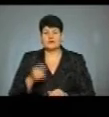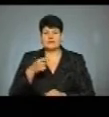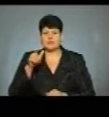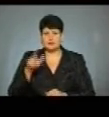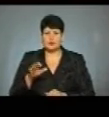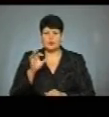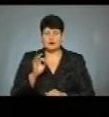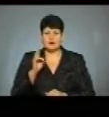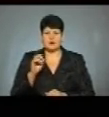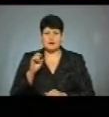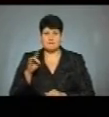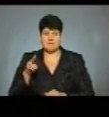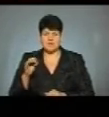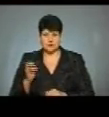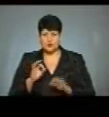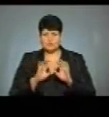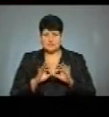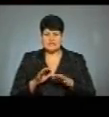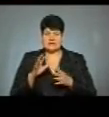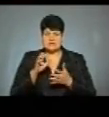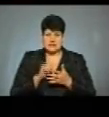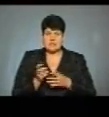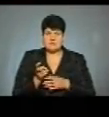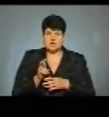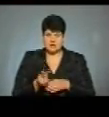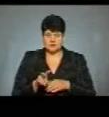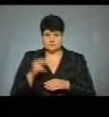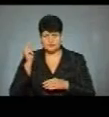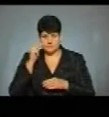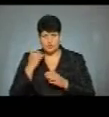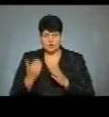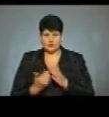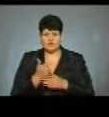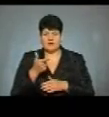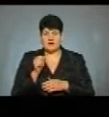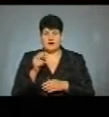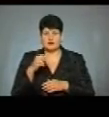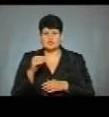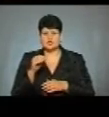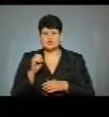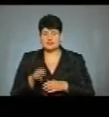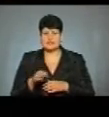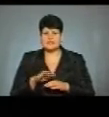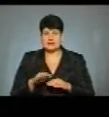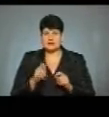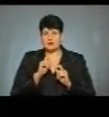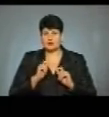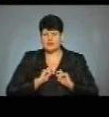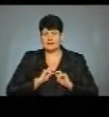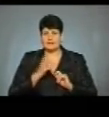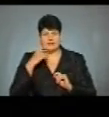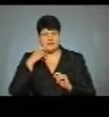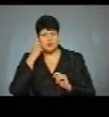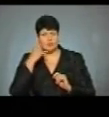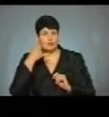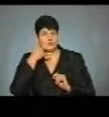Тернополянка Ольга Карпенко розповідає, на заняття прийшла, аби освоїти новий гаджет. Діти подарували на день народження